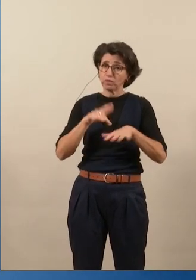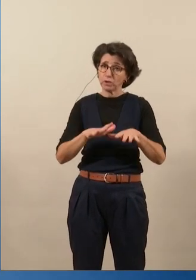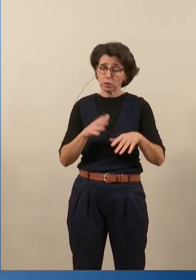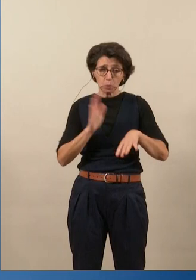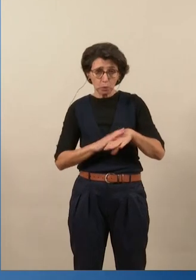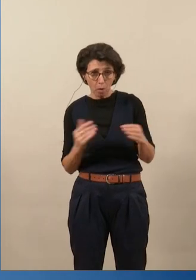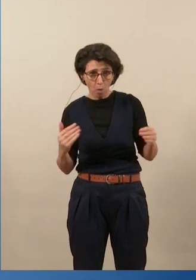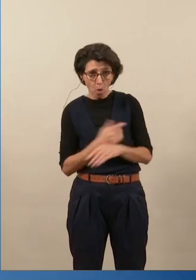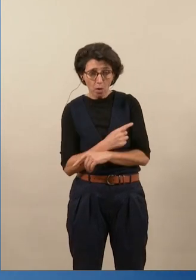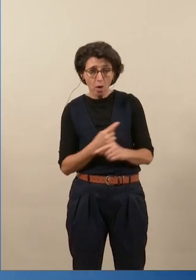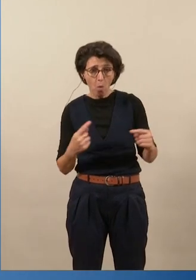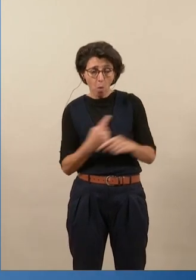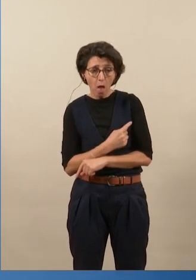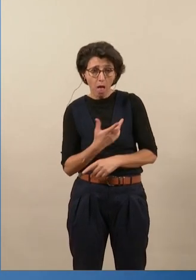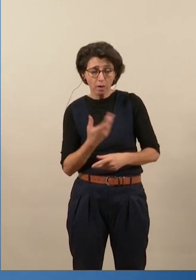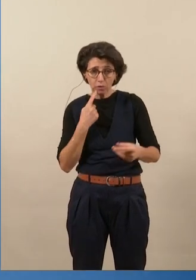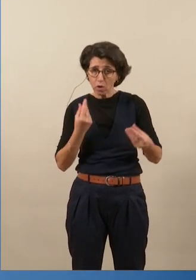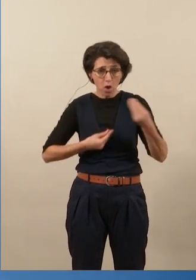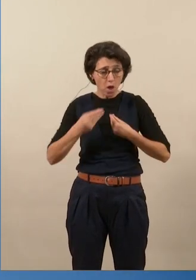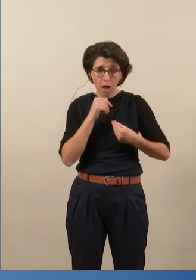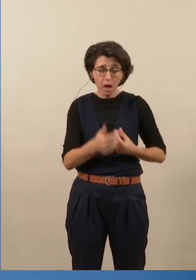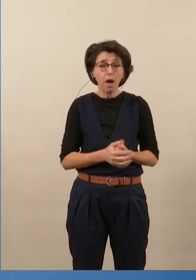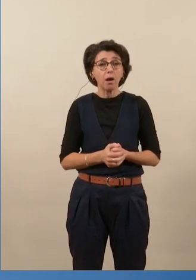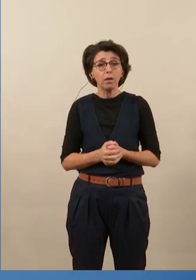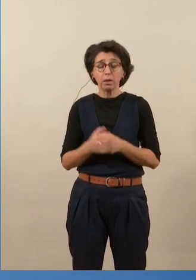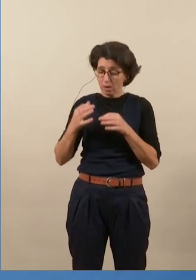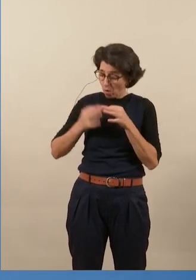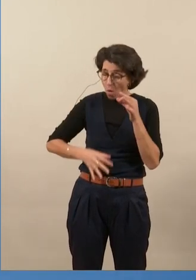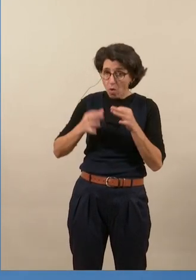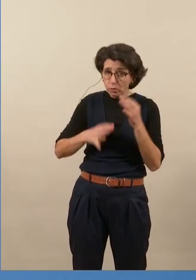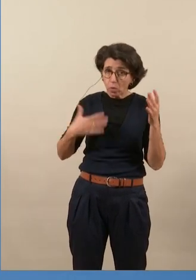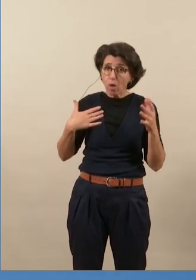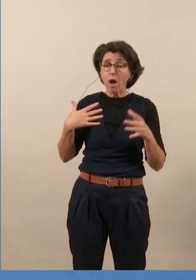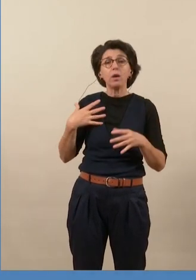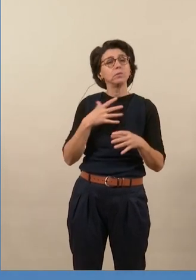aux conclusions de son rapport d'observation définitif pour les années